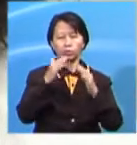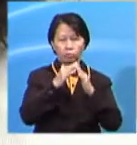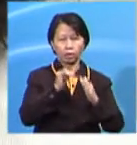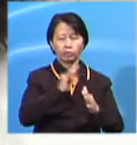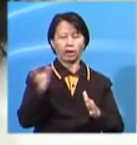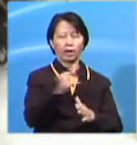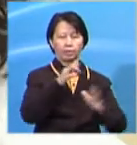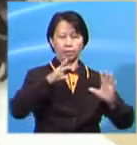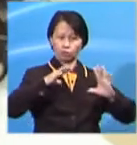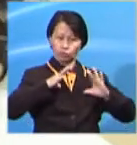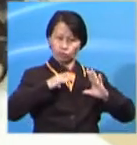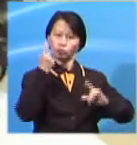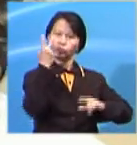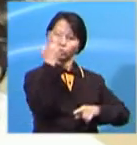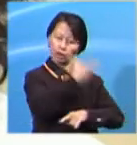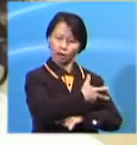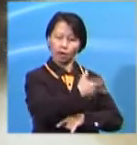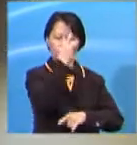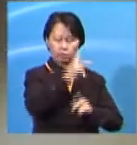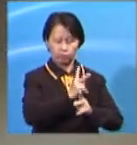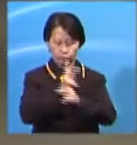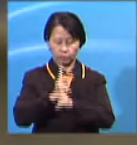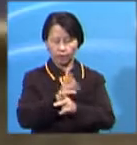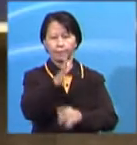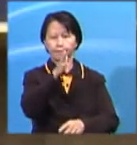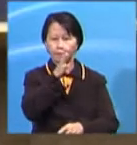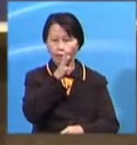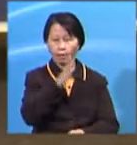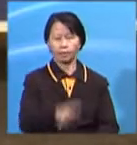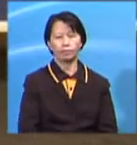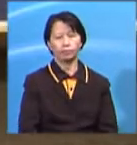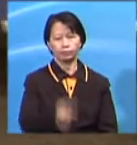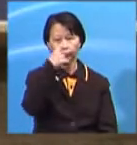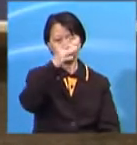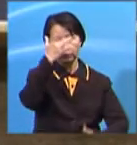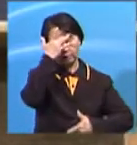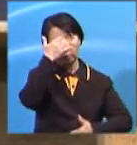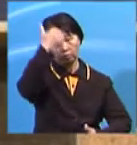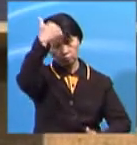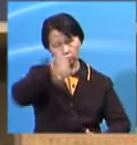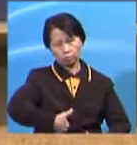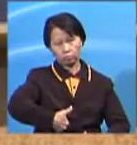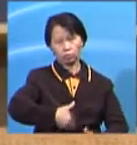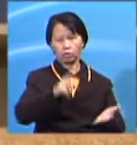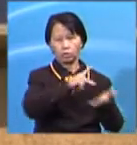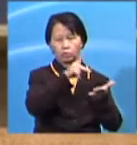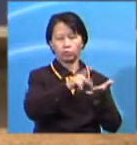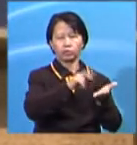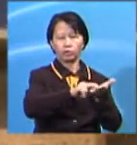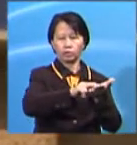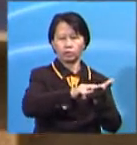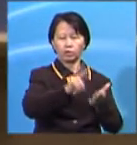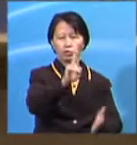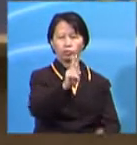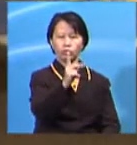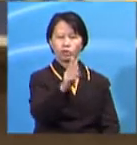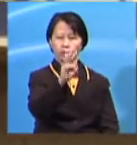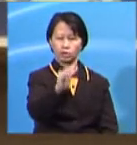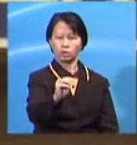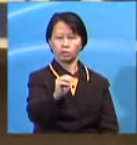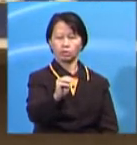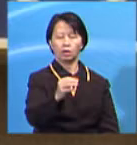cuti beberapa hari untuk jaga mak. Bagi penghidap strok, Pusat Perubatan Universiti Kebangsaan